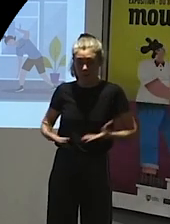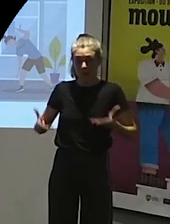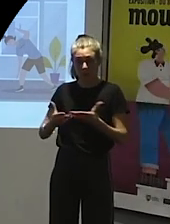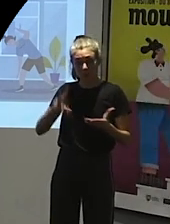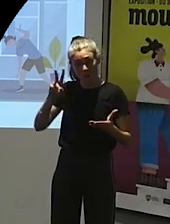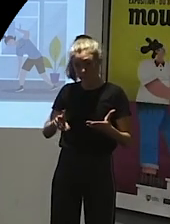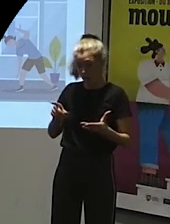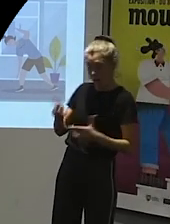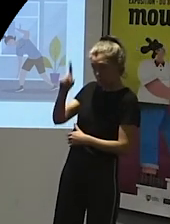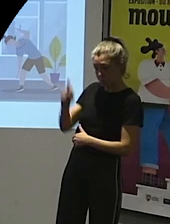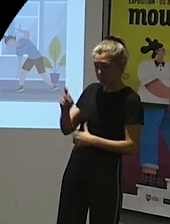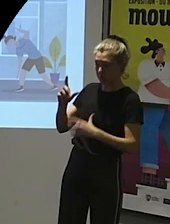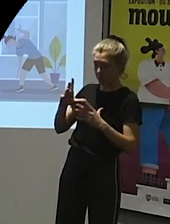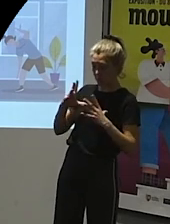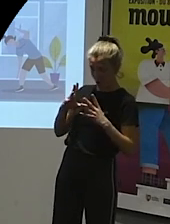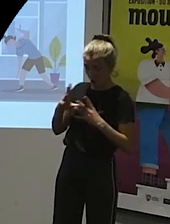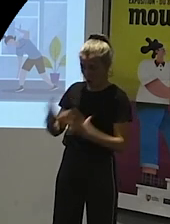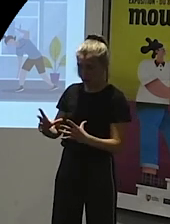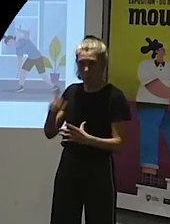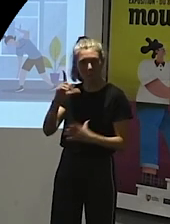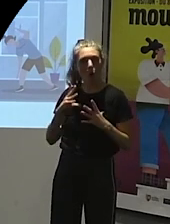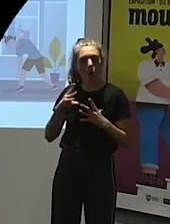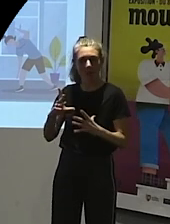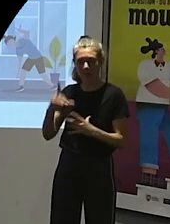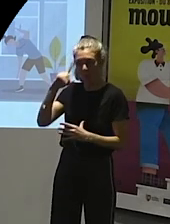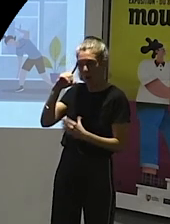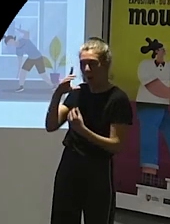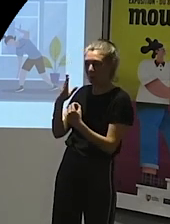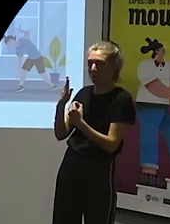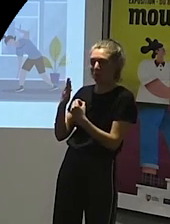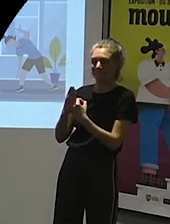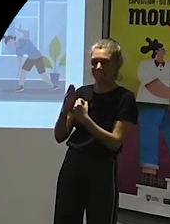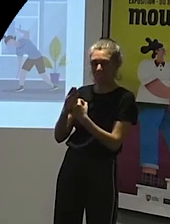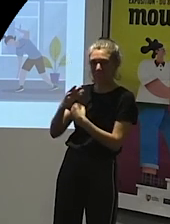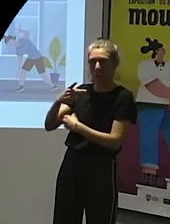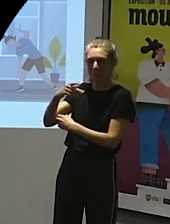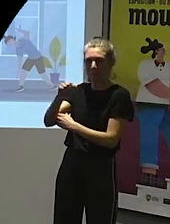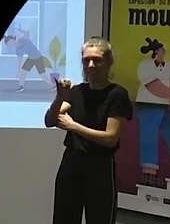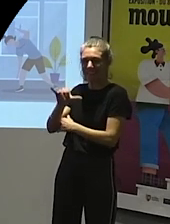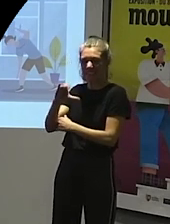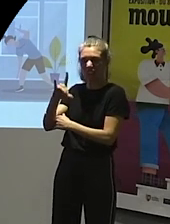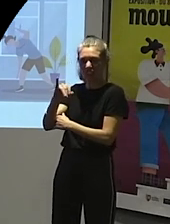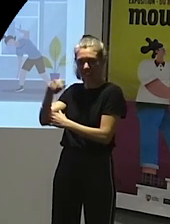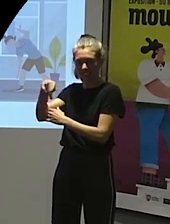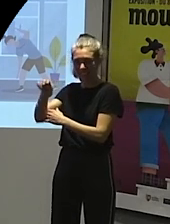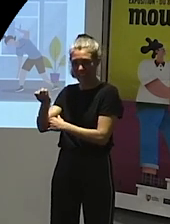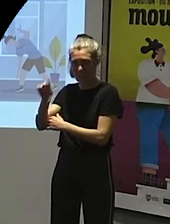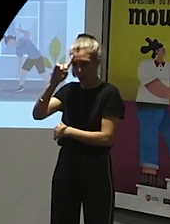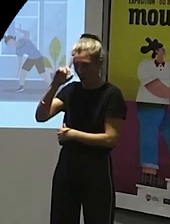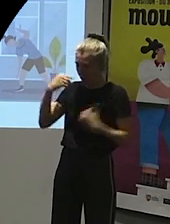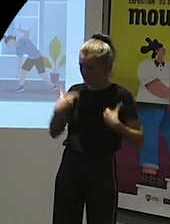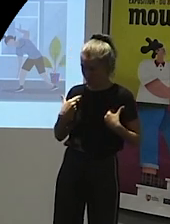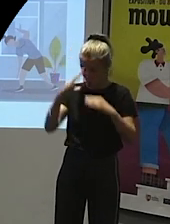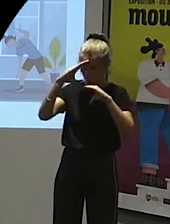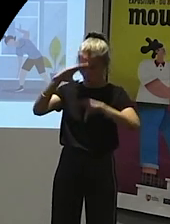le sport, mais on est dans l'engagement, pour moi, psychique. C'est très important parce qu'il faut dire quand même que la confiance en soi, quand on est en fragilité psychique